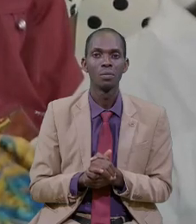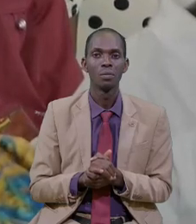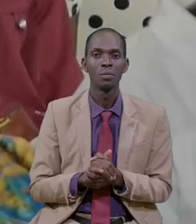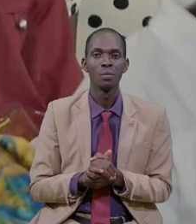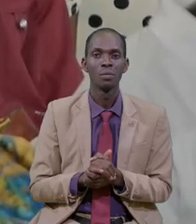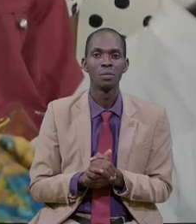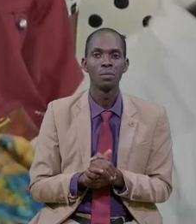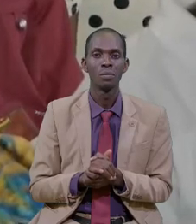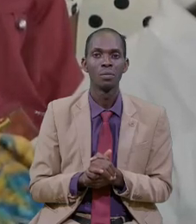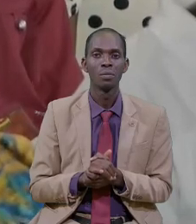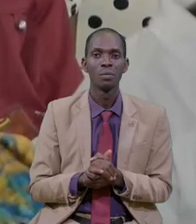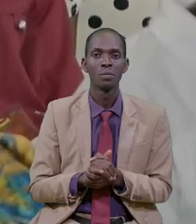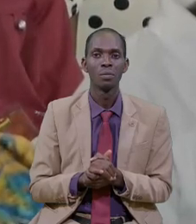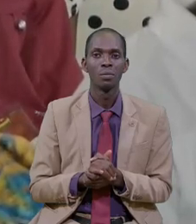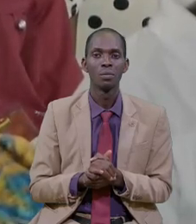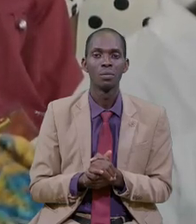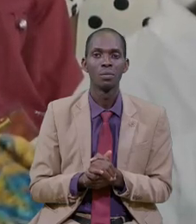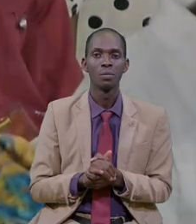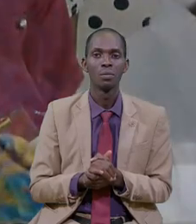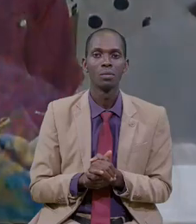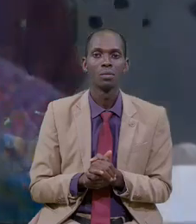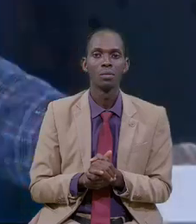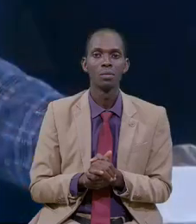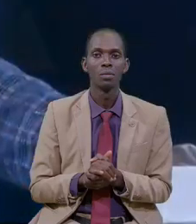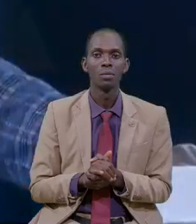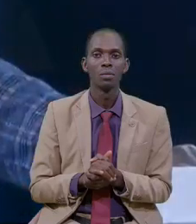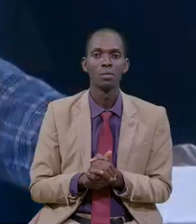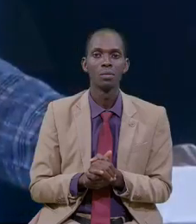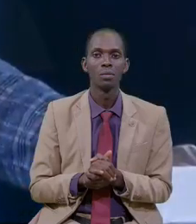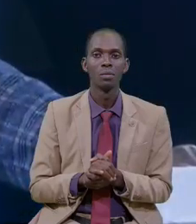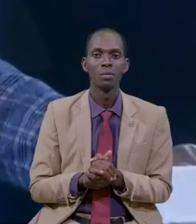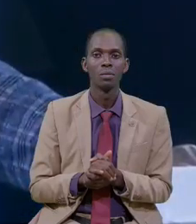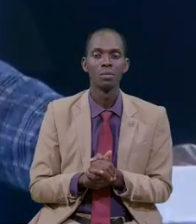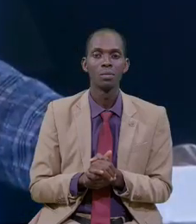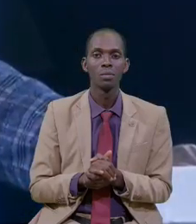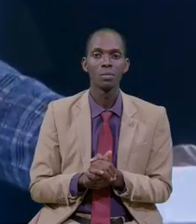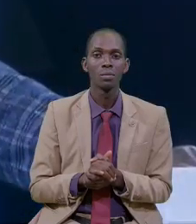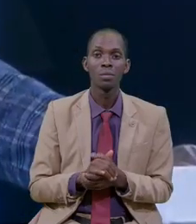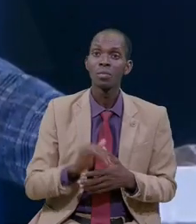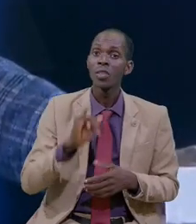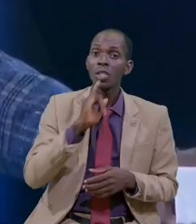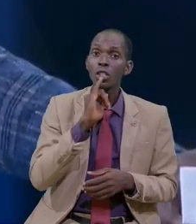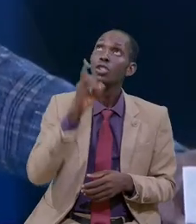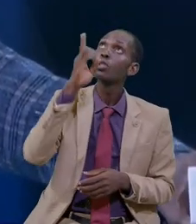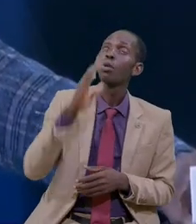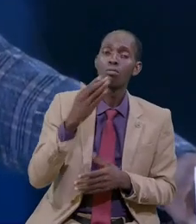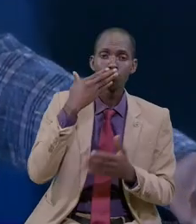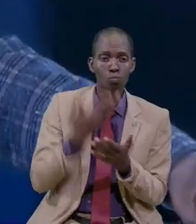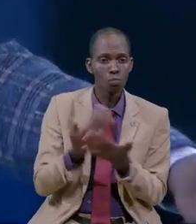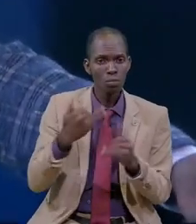non. Et tous ceux qui étaient sous l'empire du diable, car Dieu était avec lui. Est-ce que Dieu est bon ce soir?